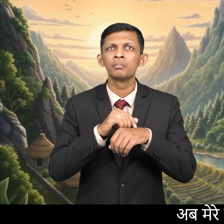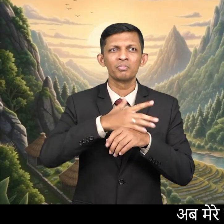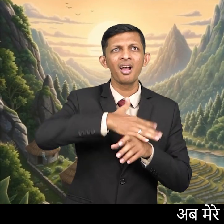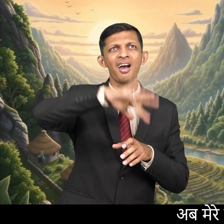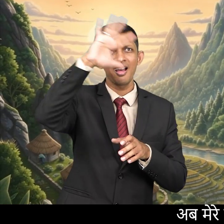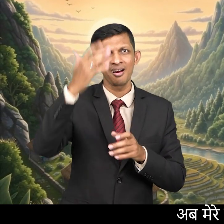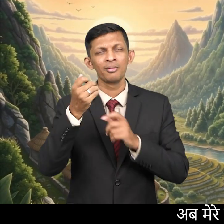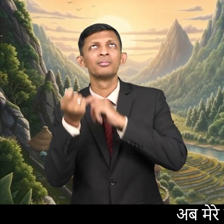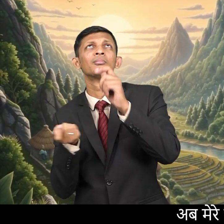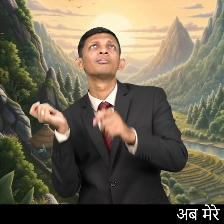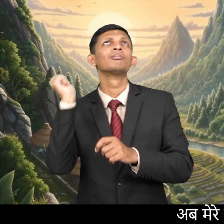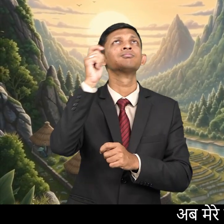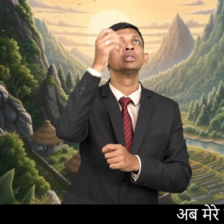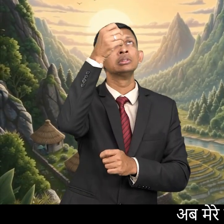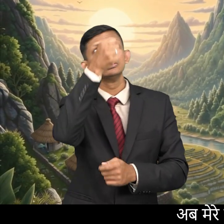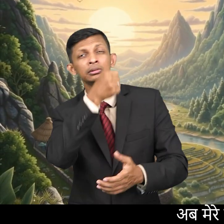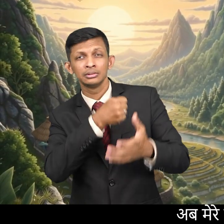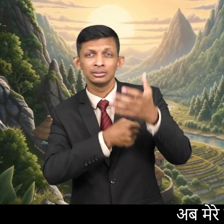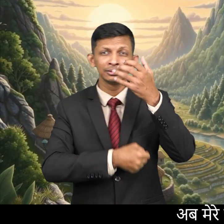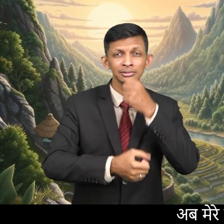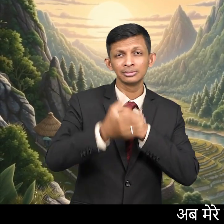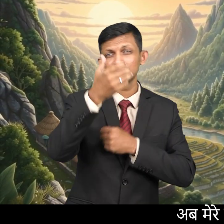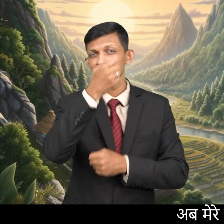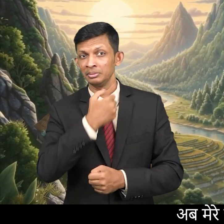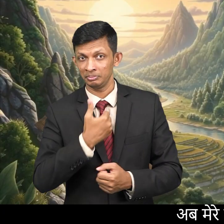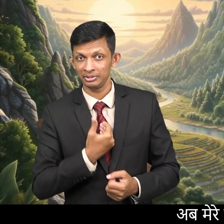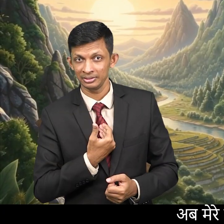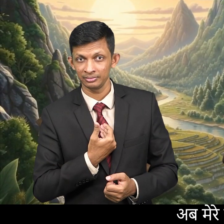अब मेरे साथ पहाड़ों पर चढ़ने का समय है।